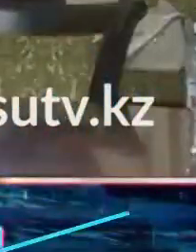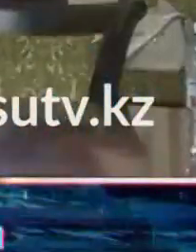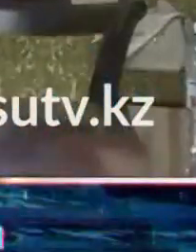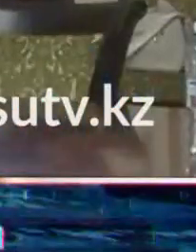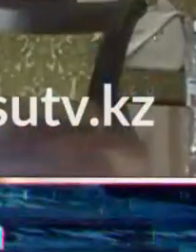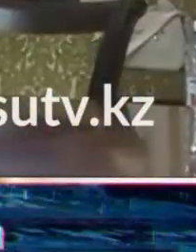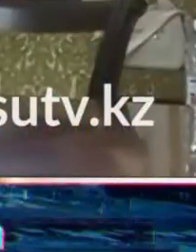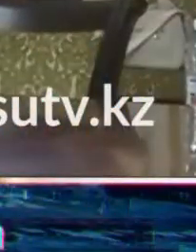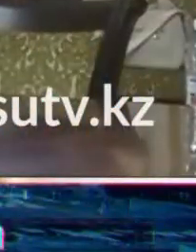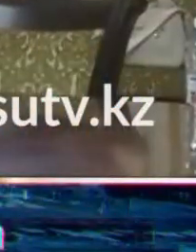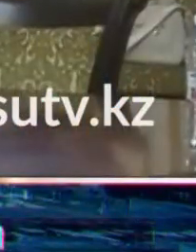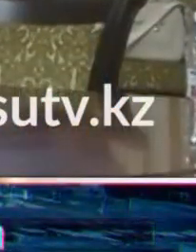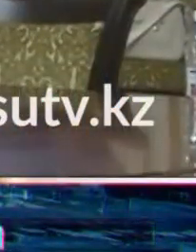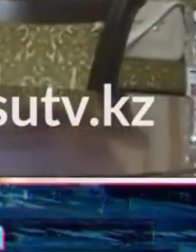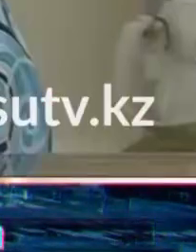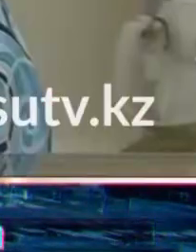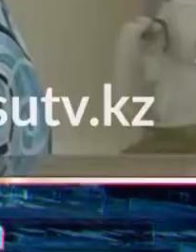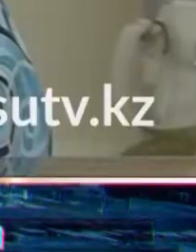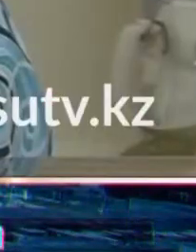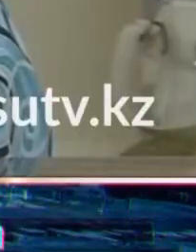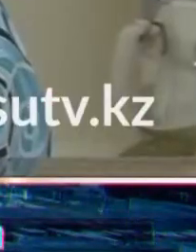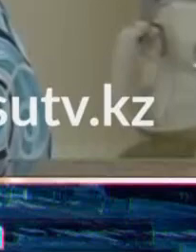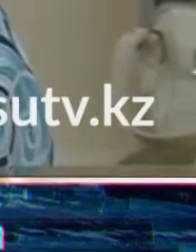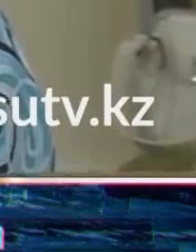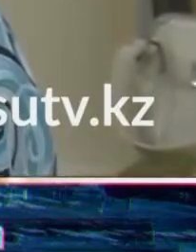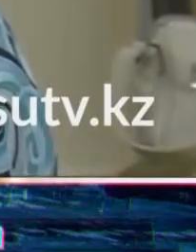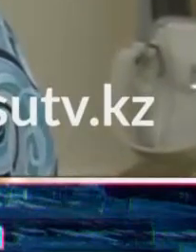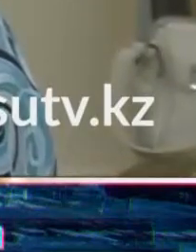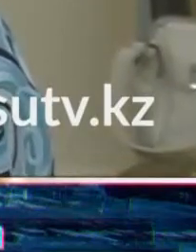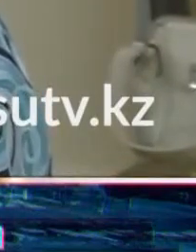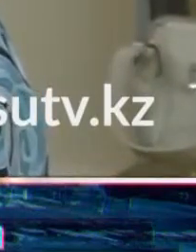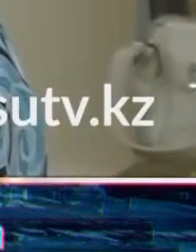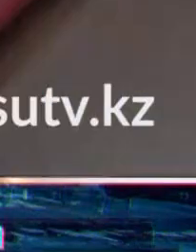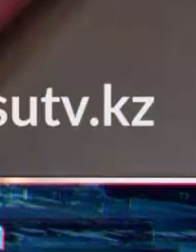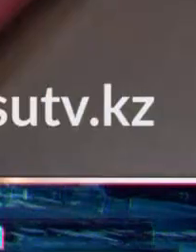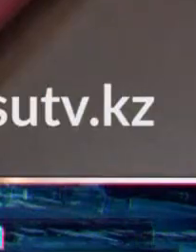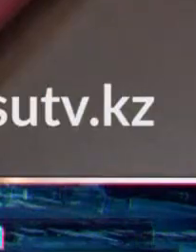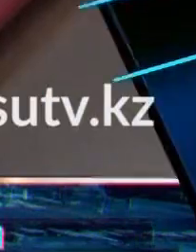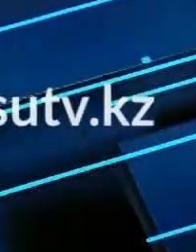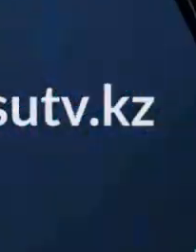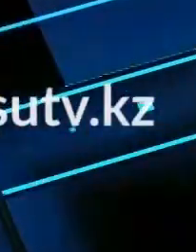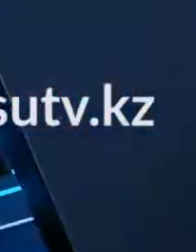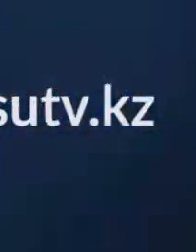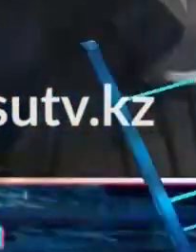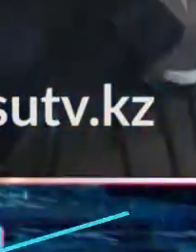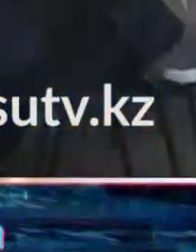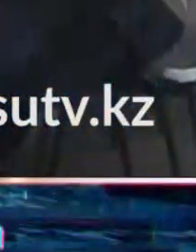на все 100 президент казахстана поздравил ветерана журналистики с легковым юбилеем